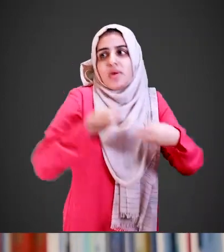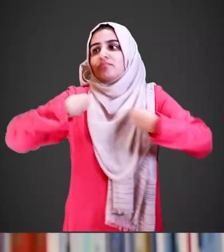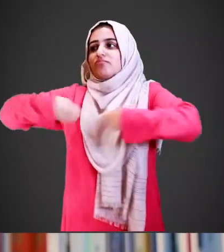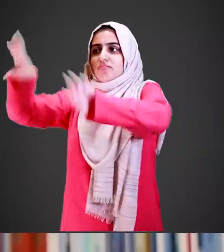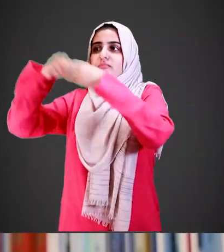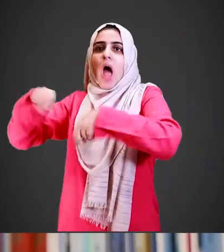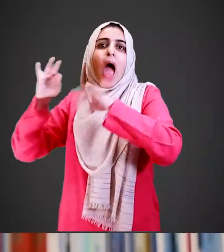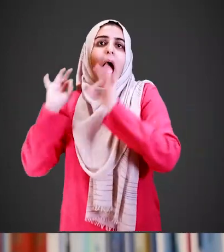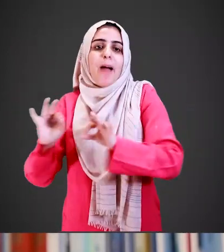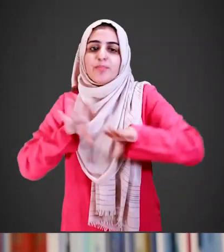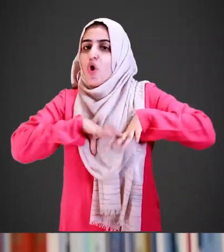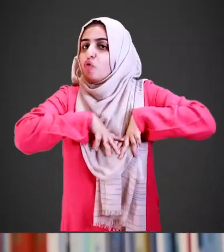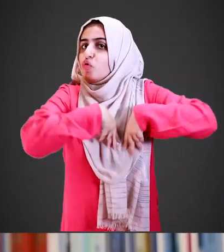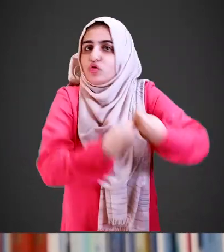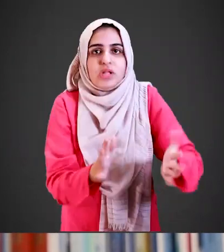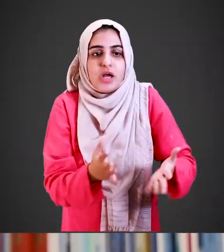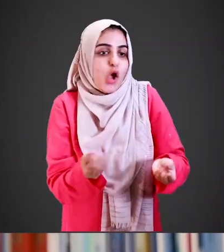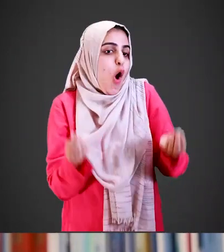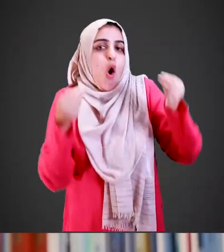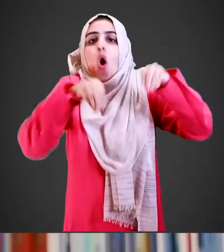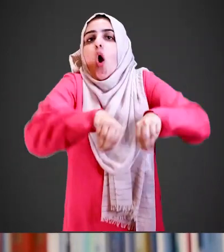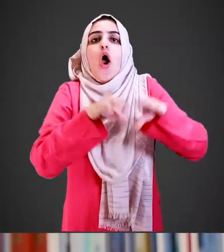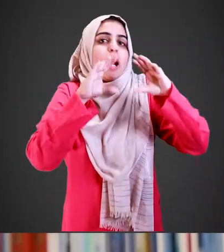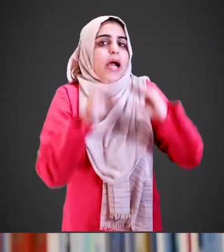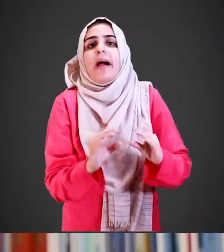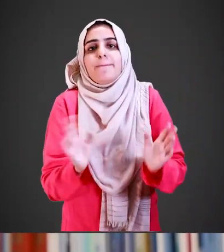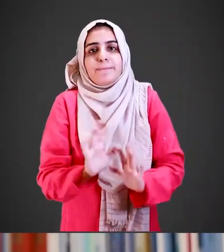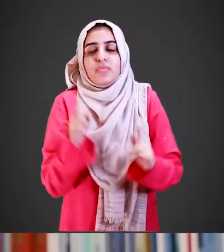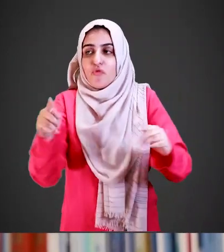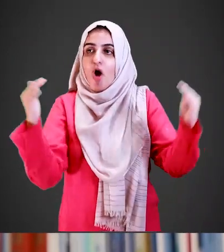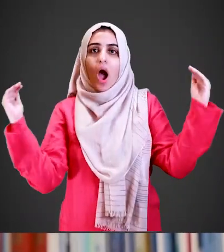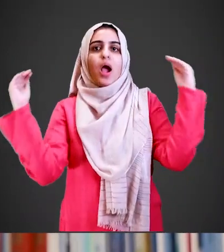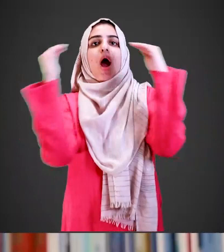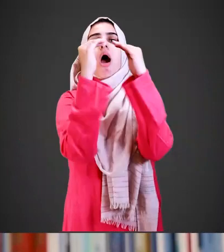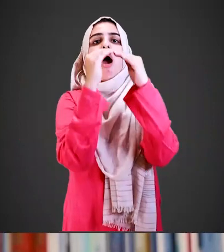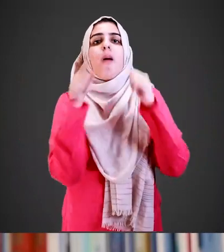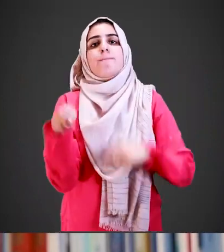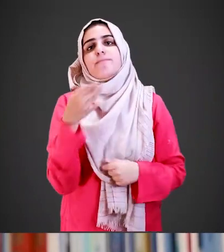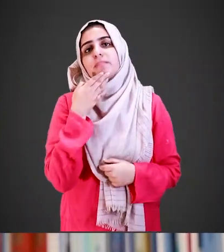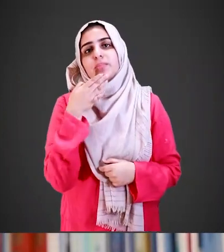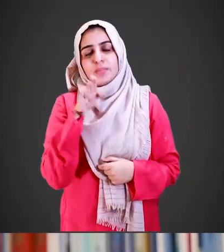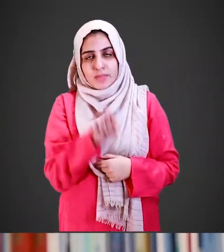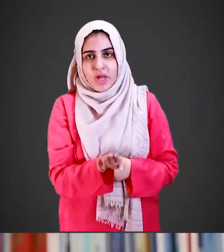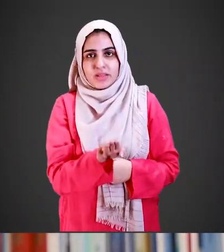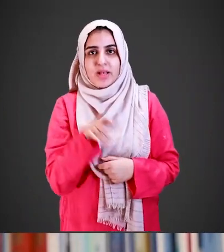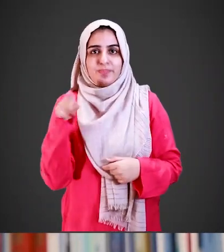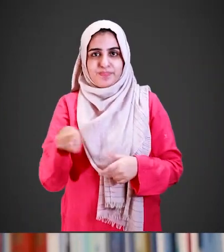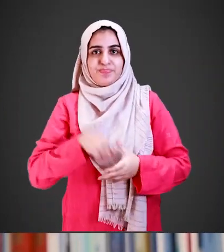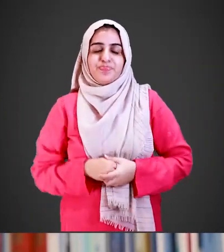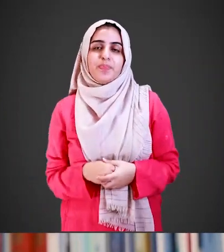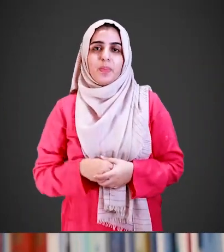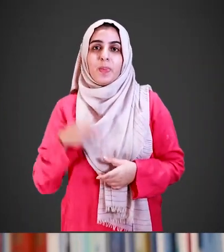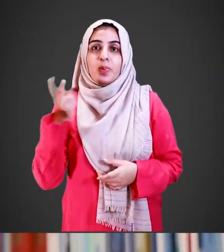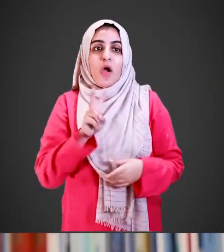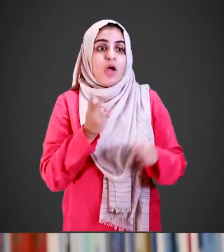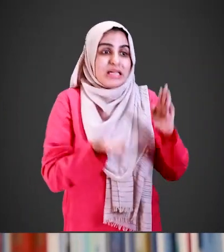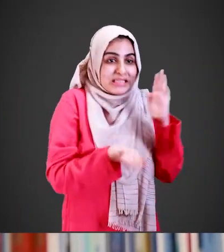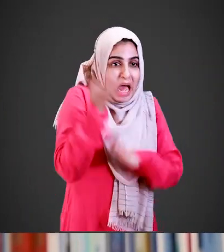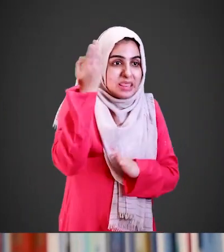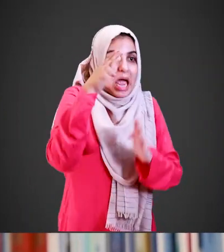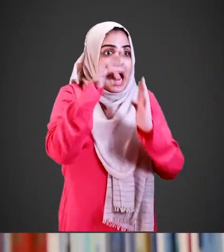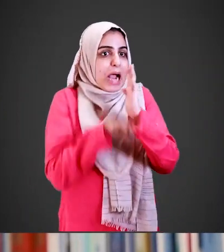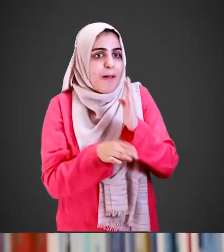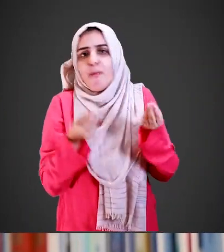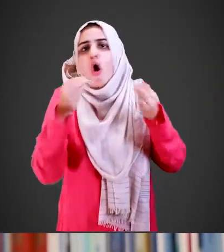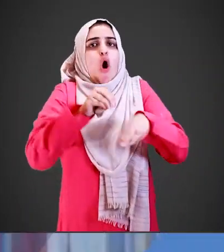है। तो इसको कहा जाता है कि मार्केट के अंदर एक इक्वालिटी है या एक तनासुब है। इसके अलावा इससे ज़्यादा या इससे